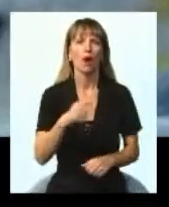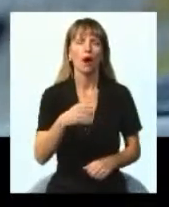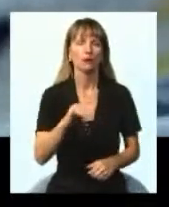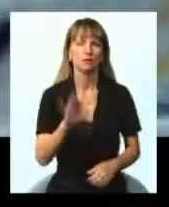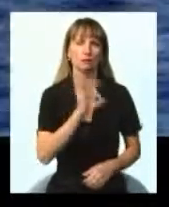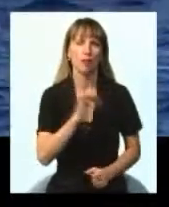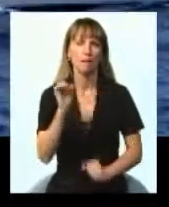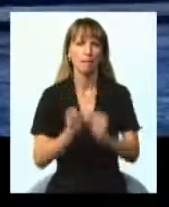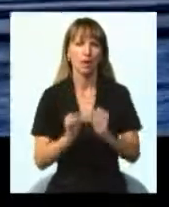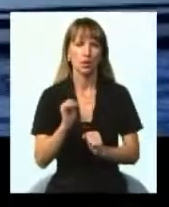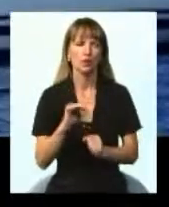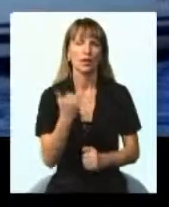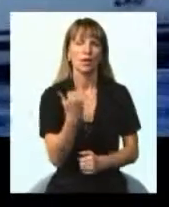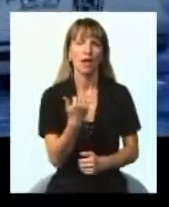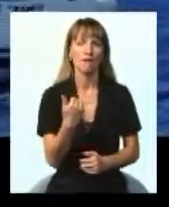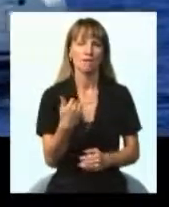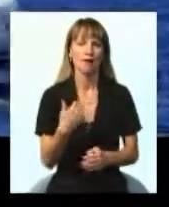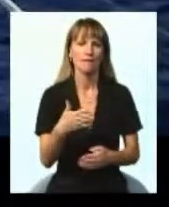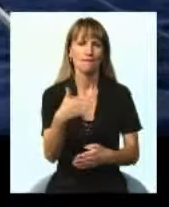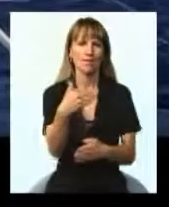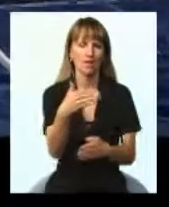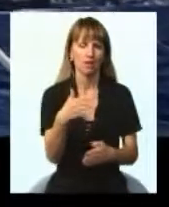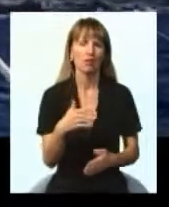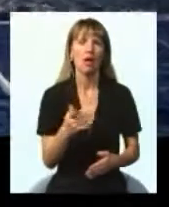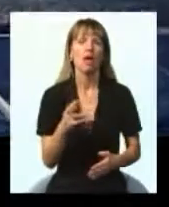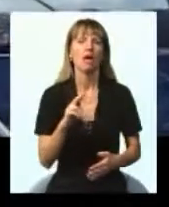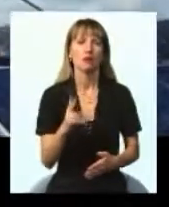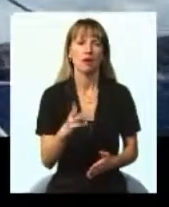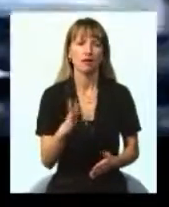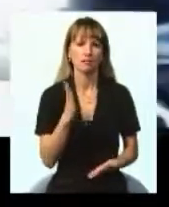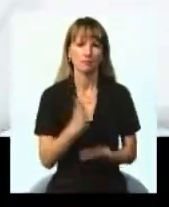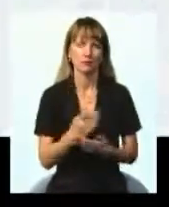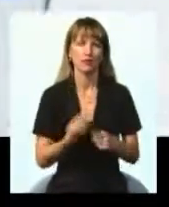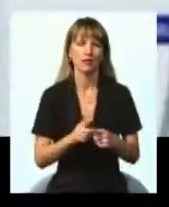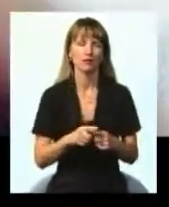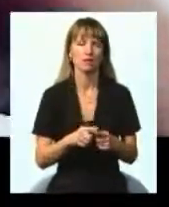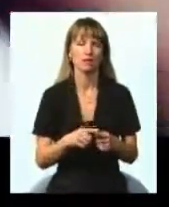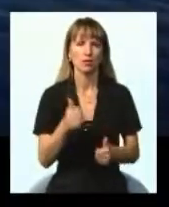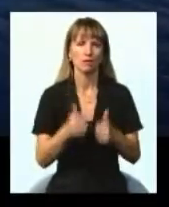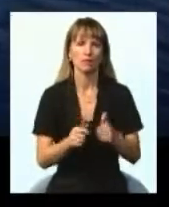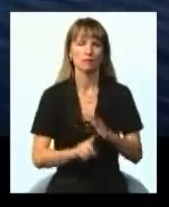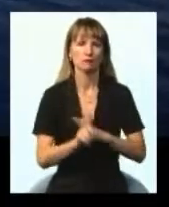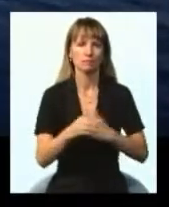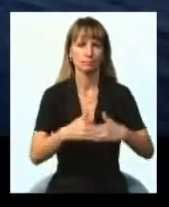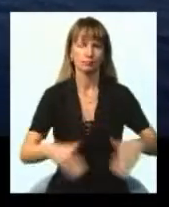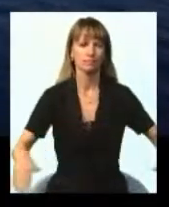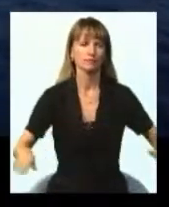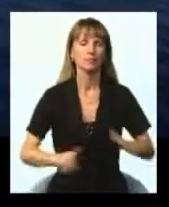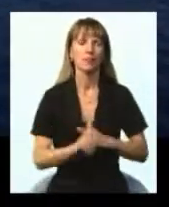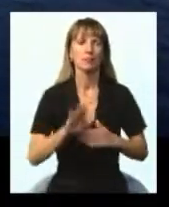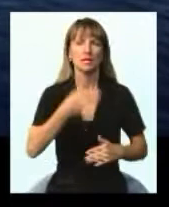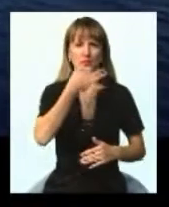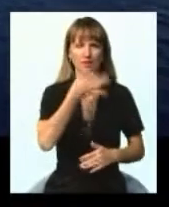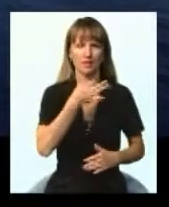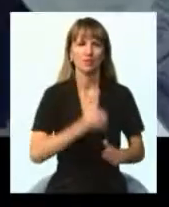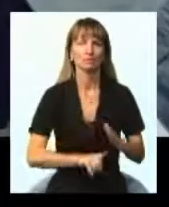використовують мотор човна та його вітрила. Як же відбуваються регати? Спочатку всі судна стоять на старті, а після свистка